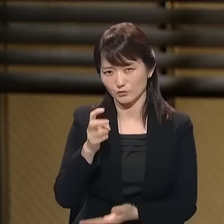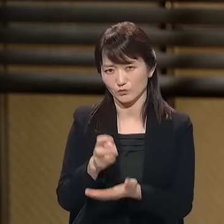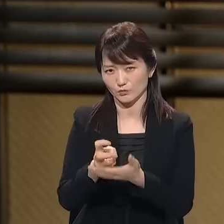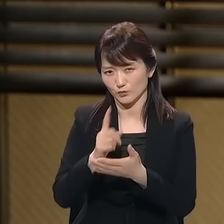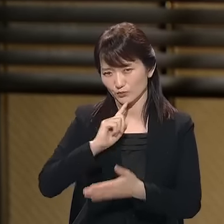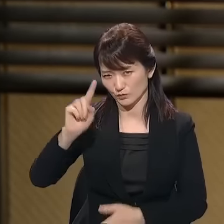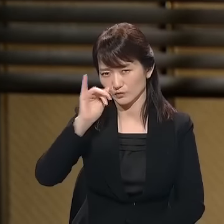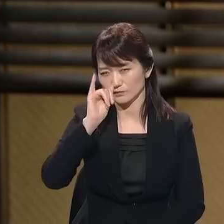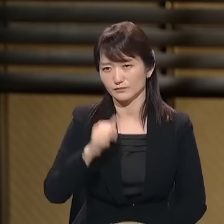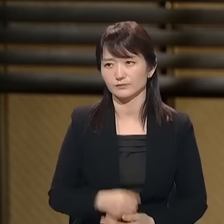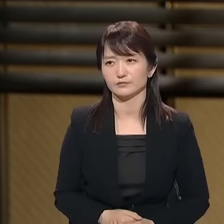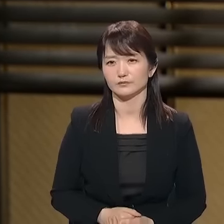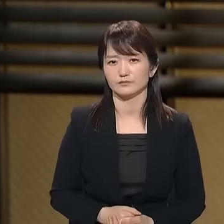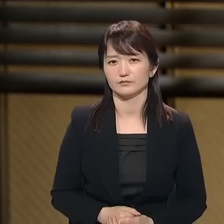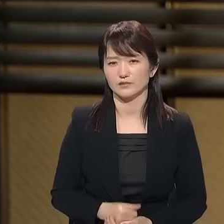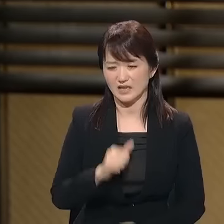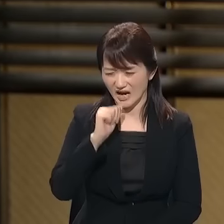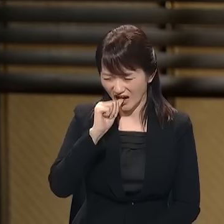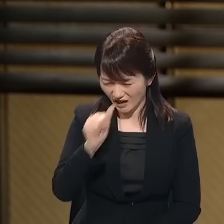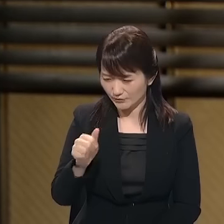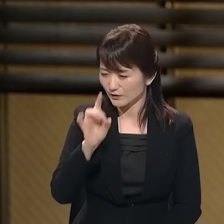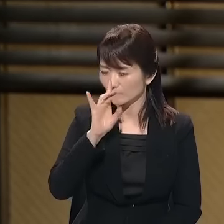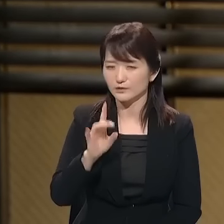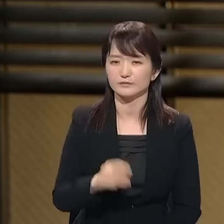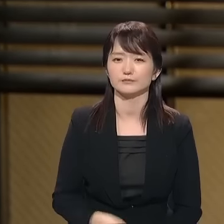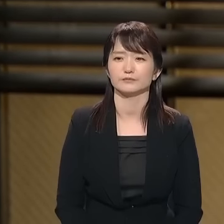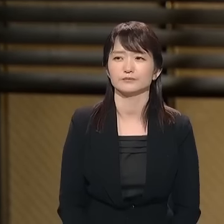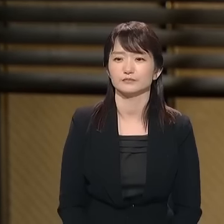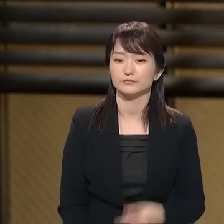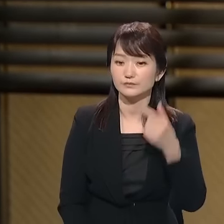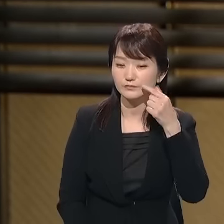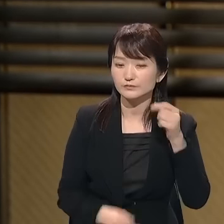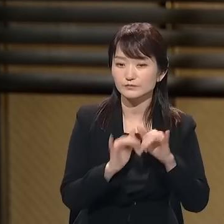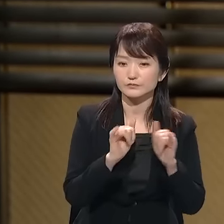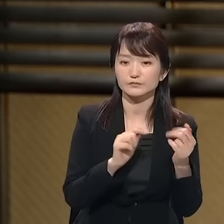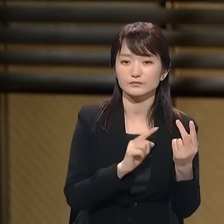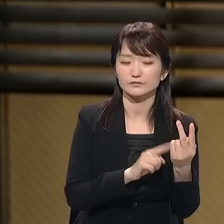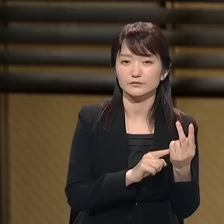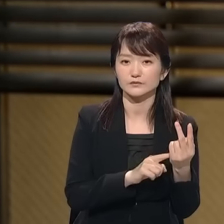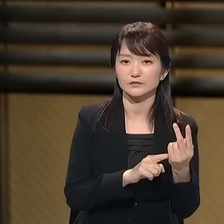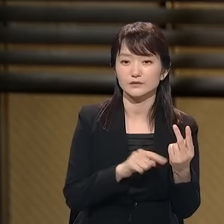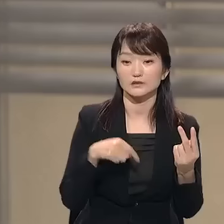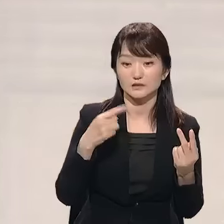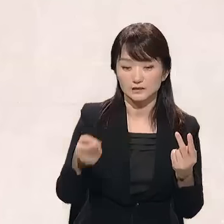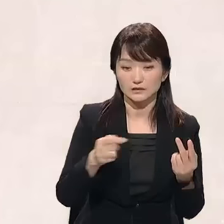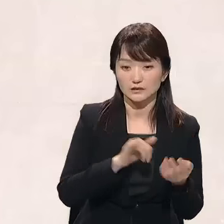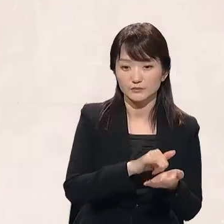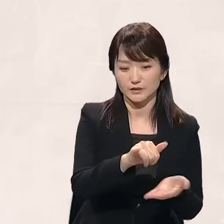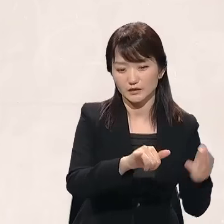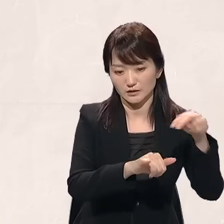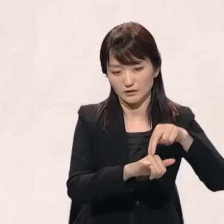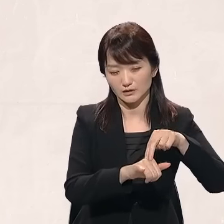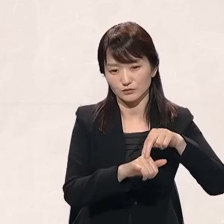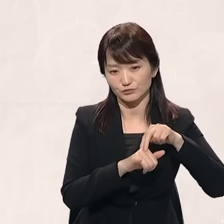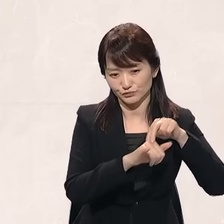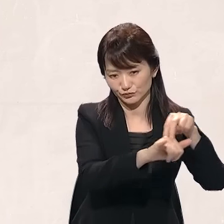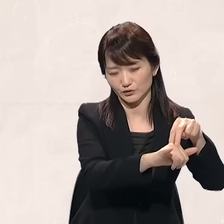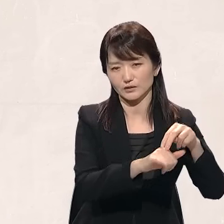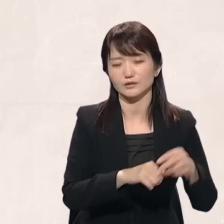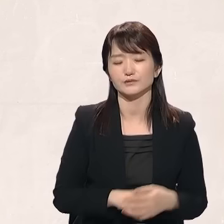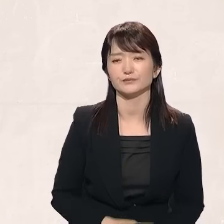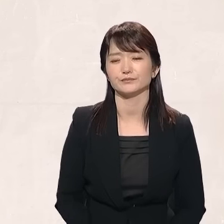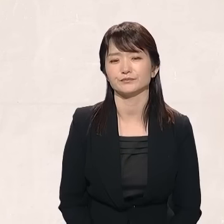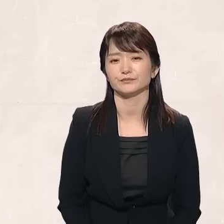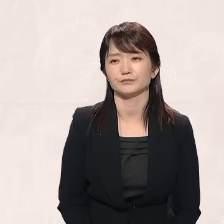수 있기 때문에 절대로 못하는 상황인데 이 일본 사람들은 그 다음 날 비행기 타고 돌아가도록 돼 있기 때문에 좀 어려웠던 상황으로